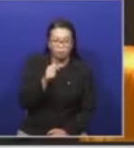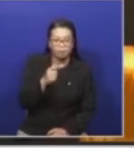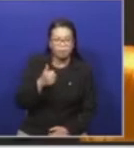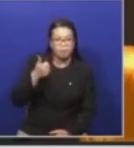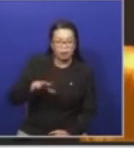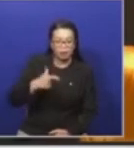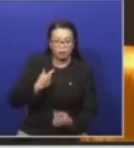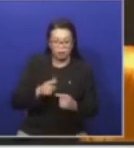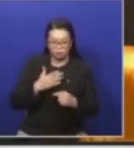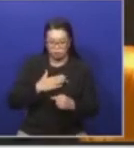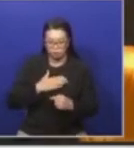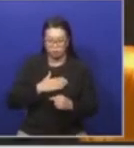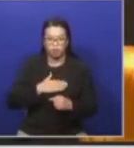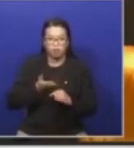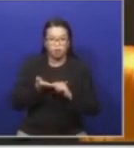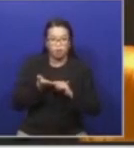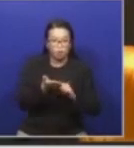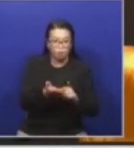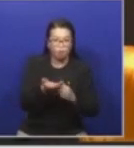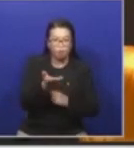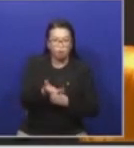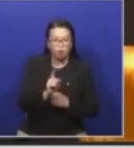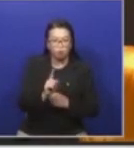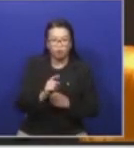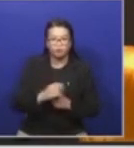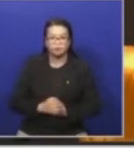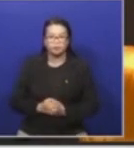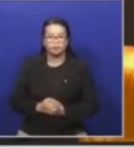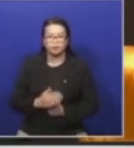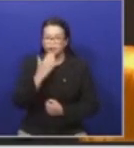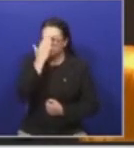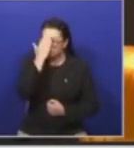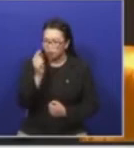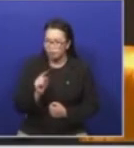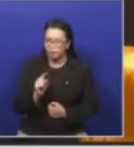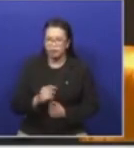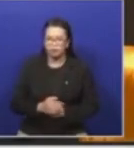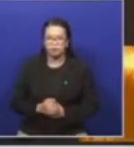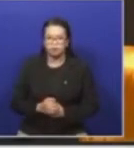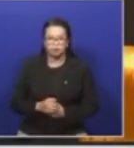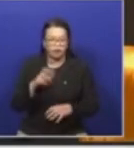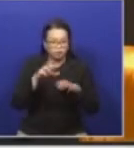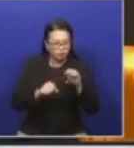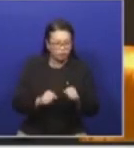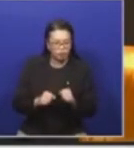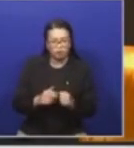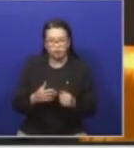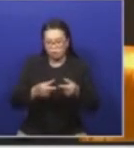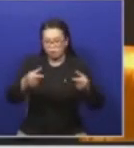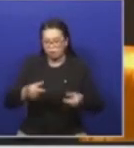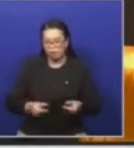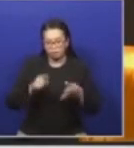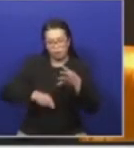ะเรียกร้องไปยังกรรมธิการเสียงข้างมากนั่นก็คือทำไมในข้อสังเกตท้ายเล่มของท่านไม่มีเรื่องนี้เล